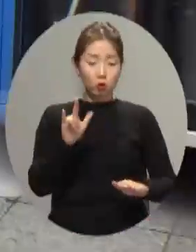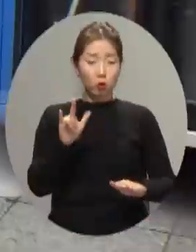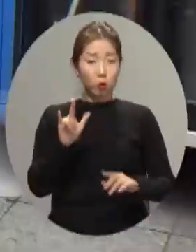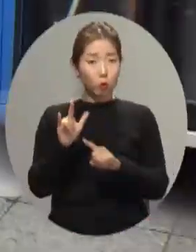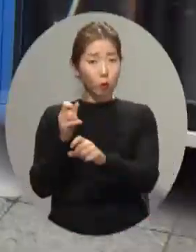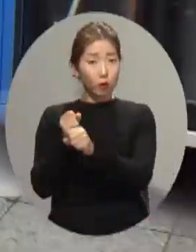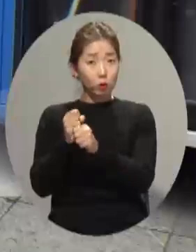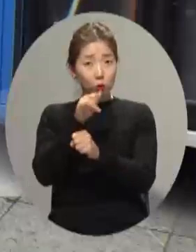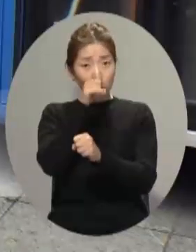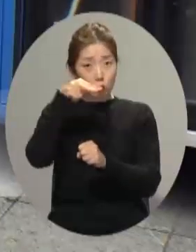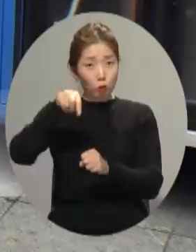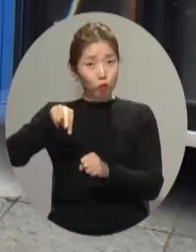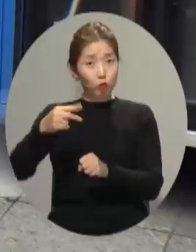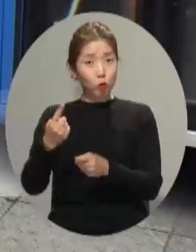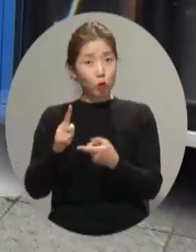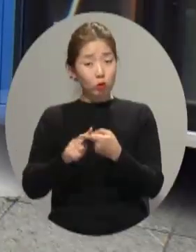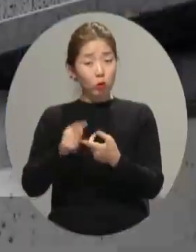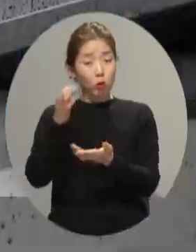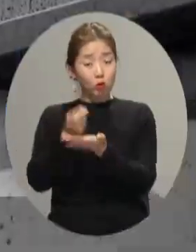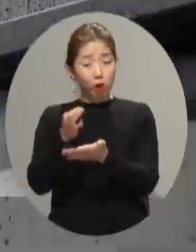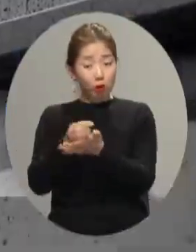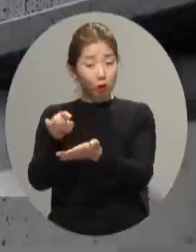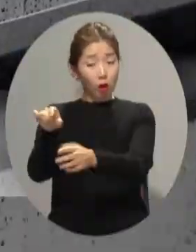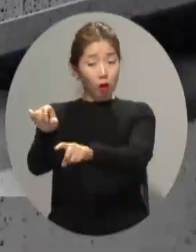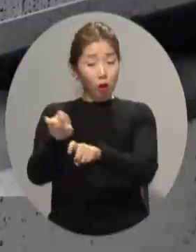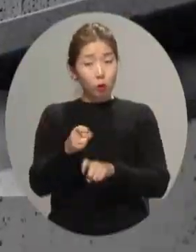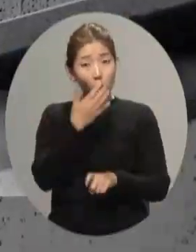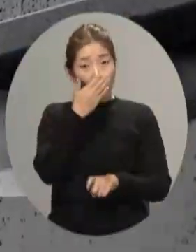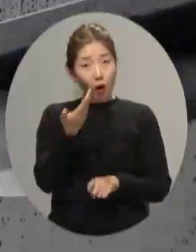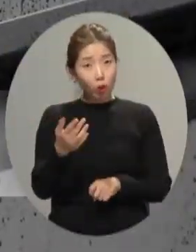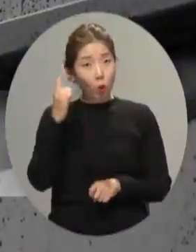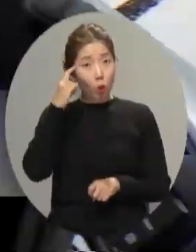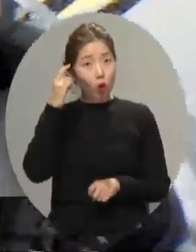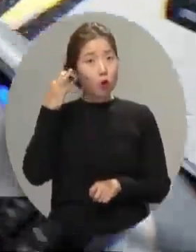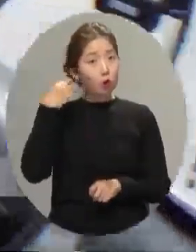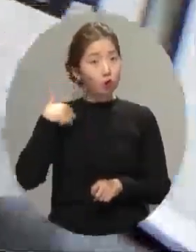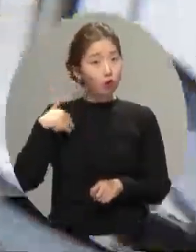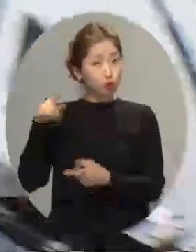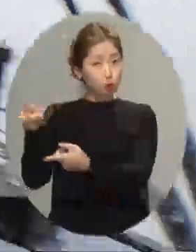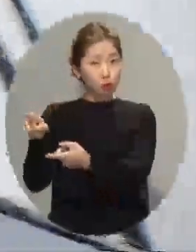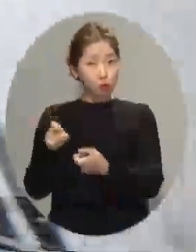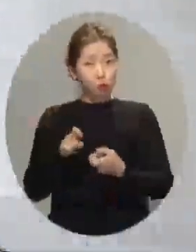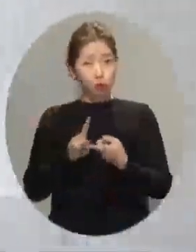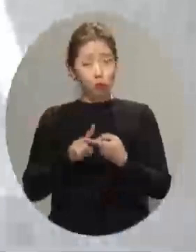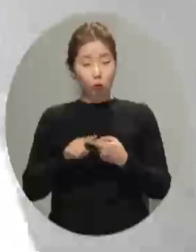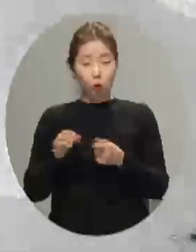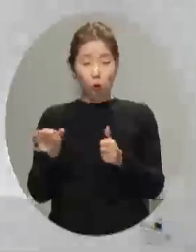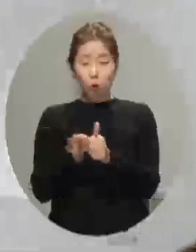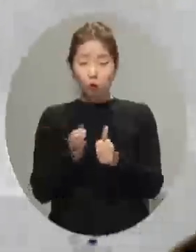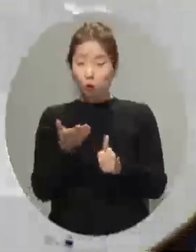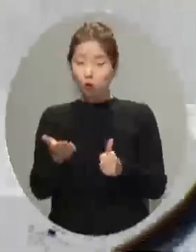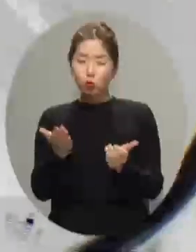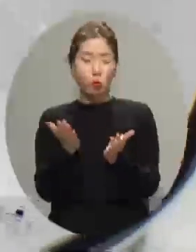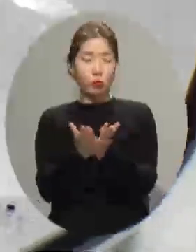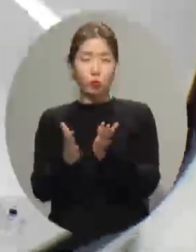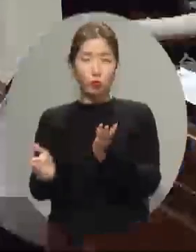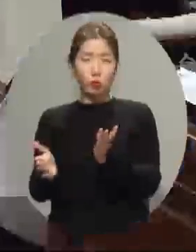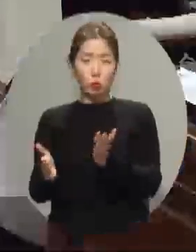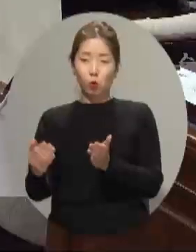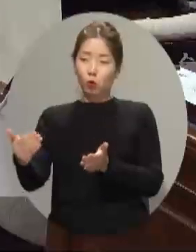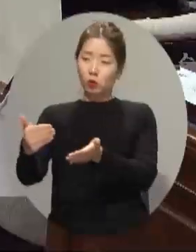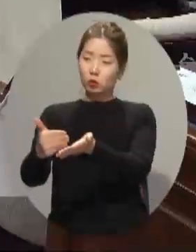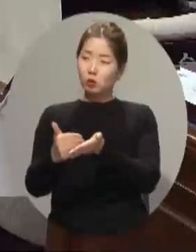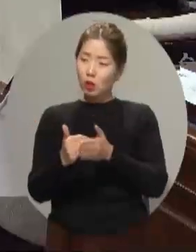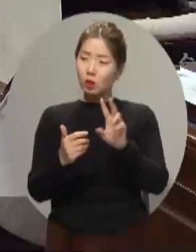전주공장에서 생산하는 수소버스를 저렴하게 인수할 수 있는데 굳이 중국산 버스에 보조금을 지급하는 것은 맞지 않다며